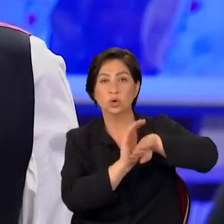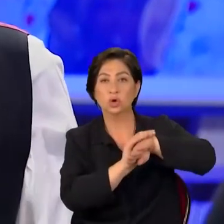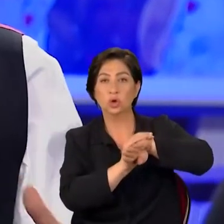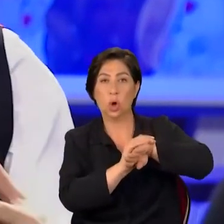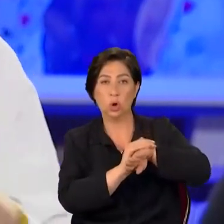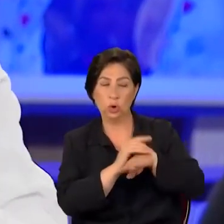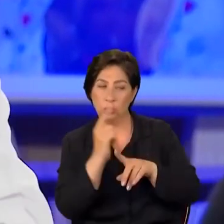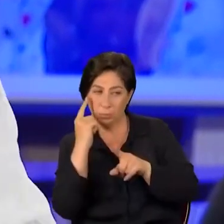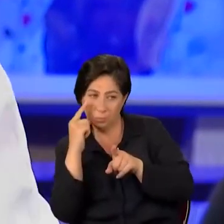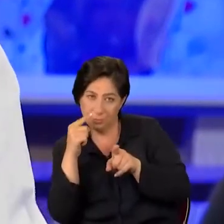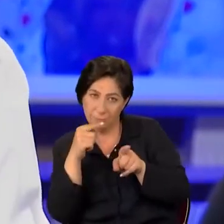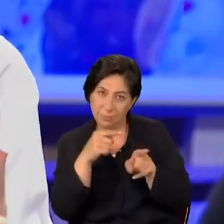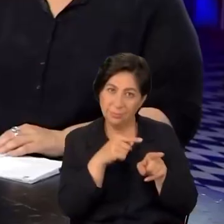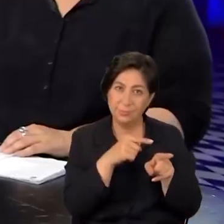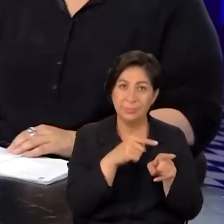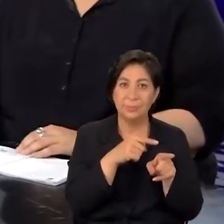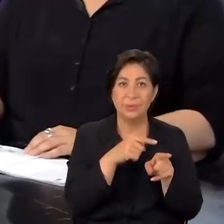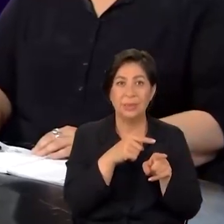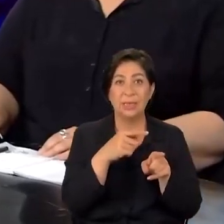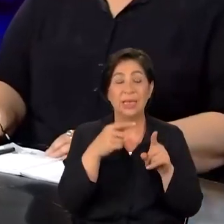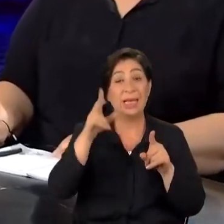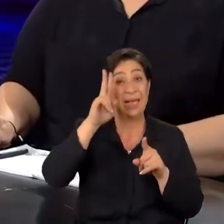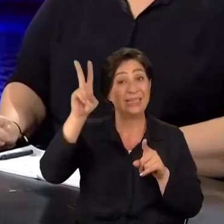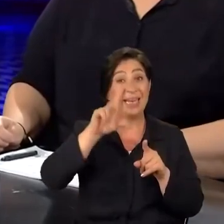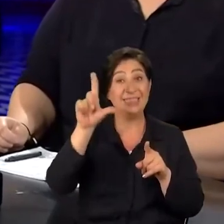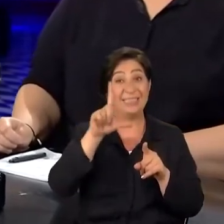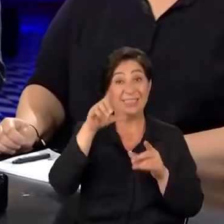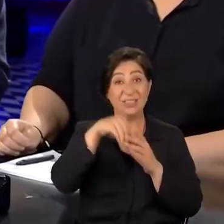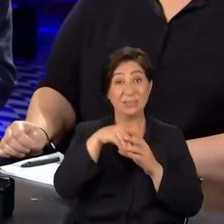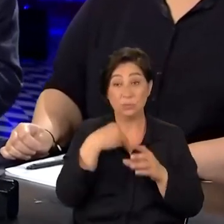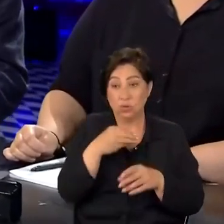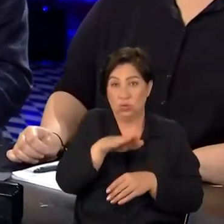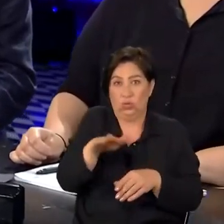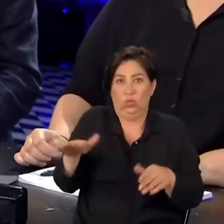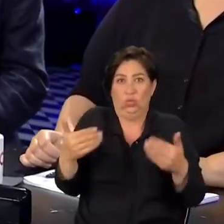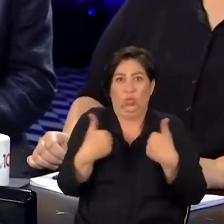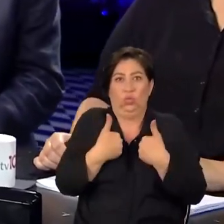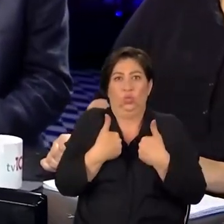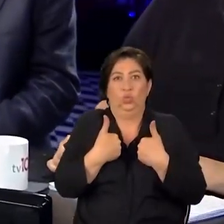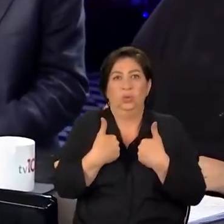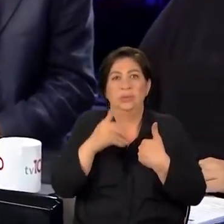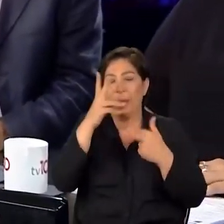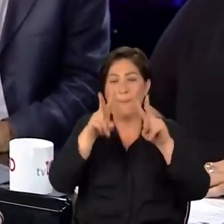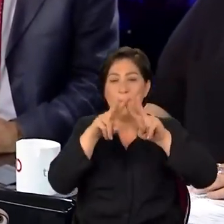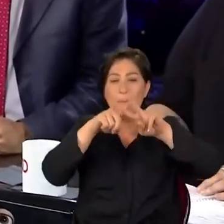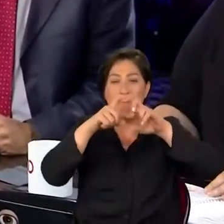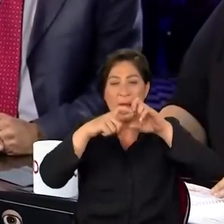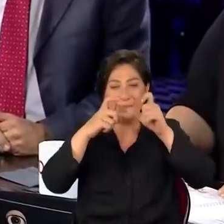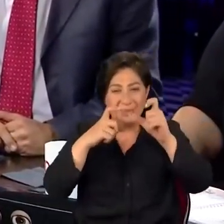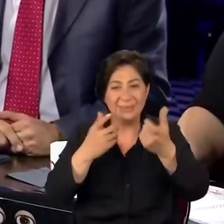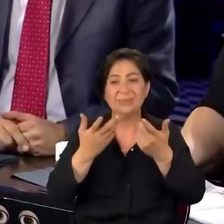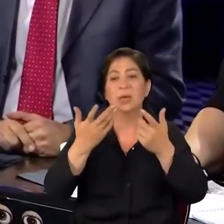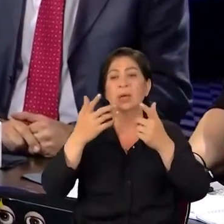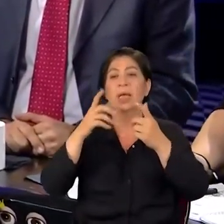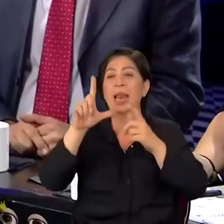şeyde sol ideolojiye gelirken bizim Galatasaray Lisesi'nde biz çocuğuz zaten. Sadece Marx,